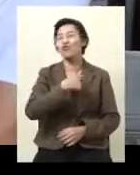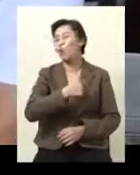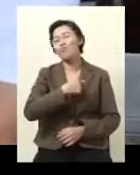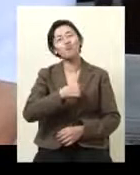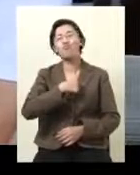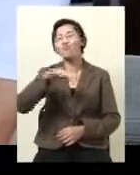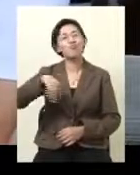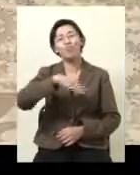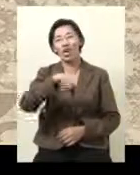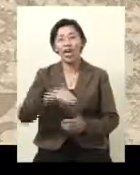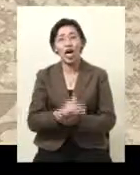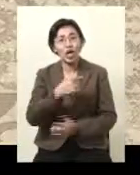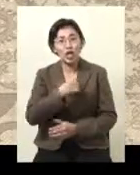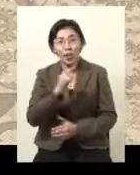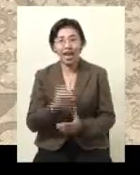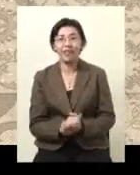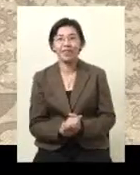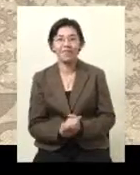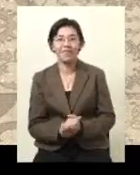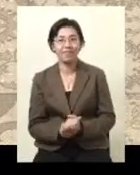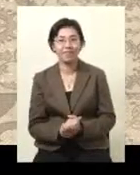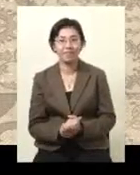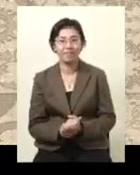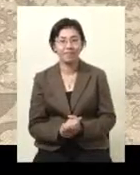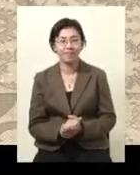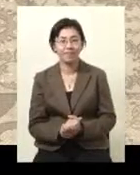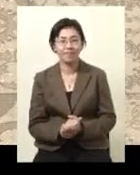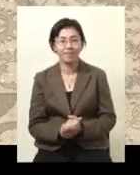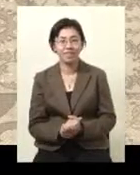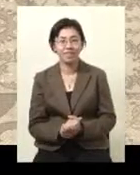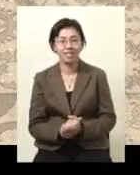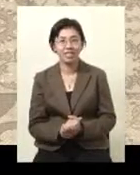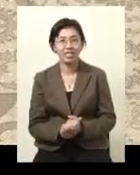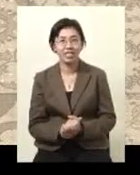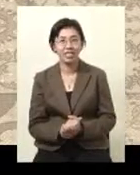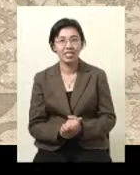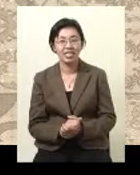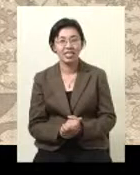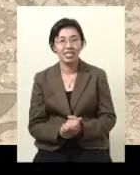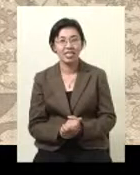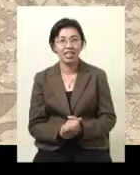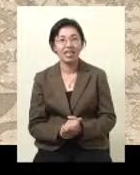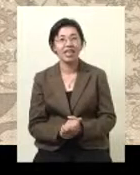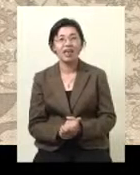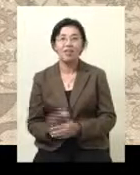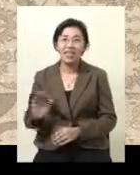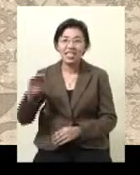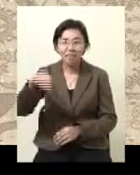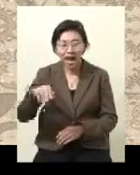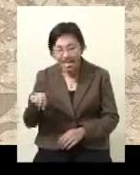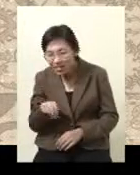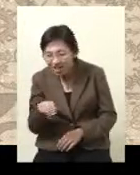หรือชอบอะไรมากที่สุดจ๊ะ จ๊ะเป็นแบบที่เหมือนสะพานแล้วสะพานแตกที่มัน